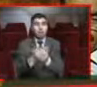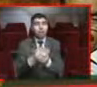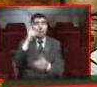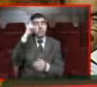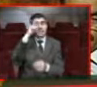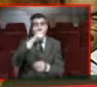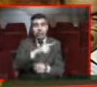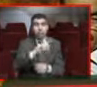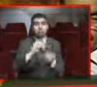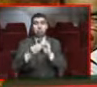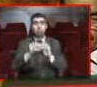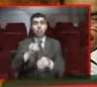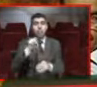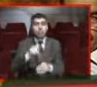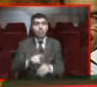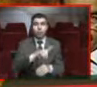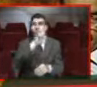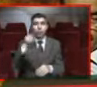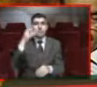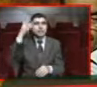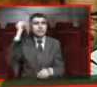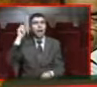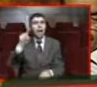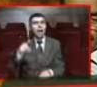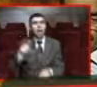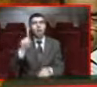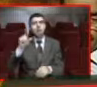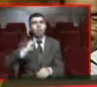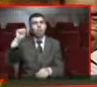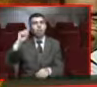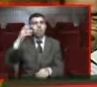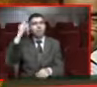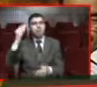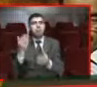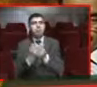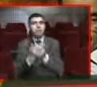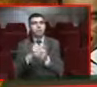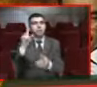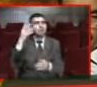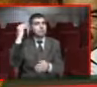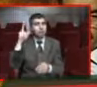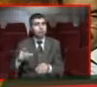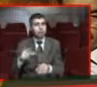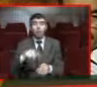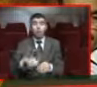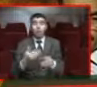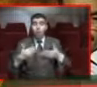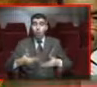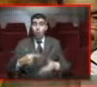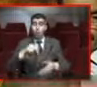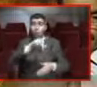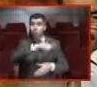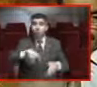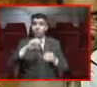من الملفات التي طالها الغبن والنسيان منذ سنوات، وتحتاج اليوم لإجراءات إنصاف